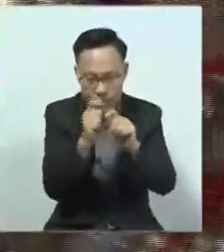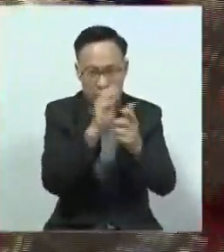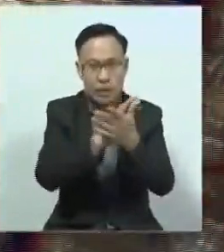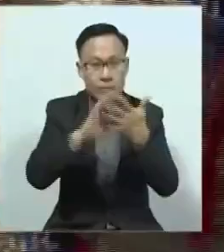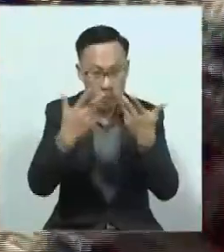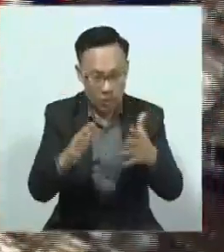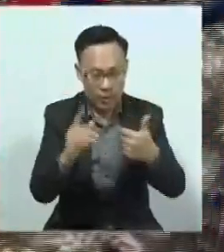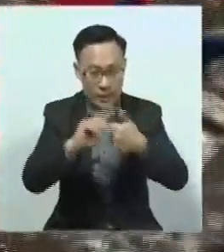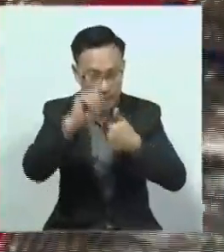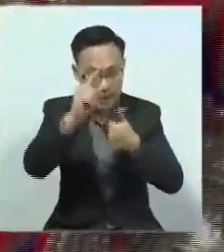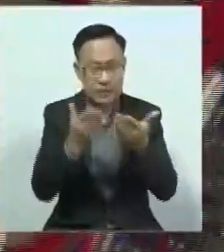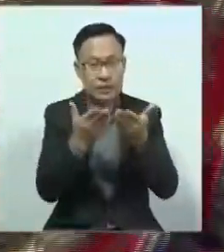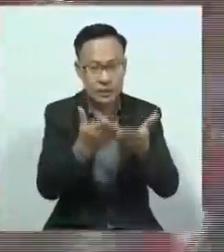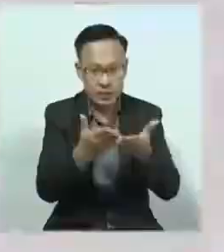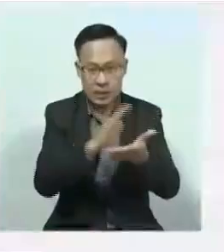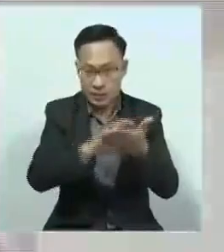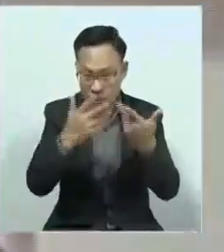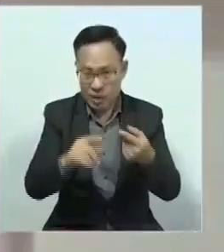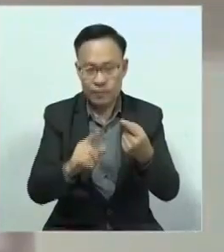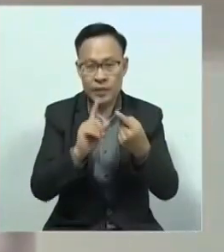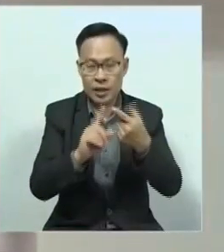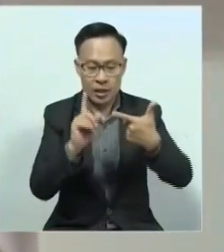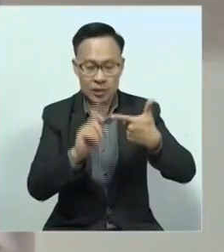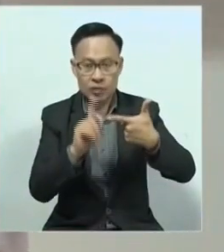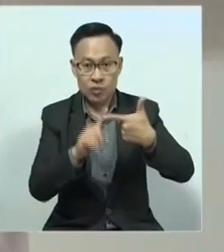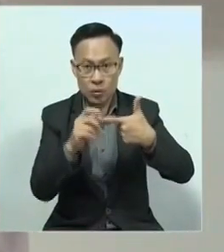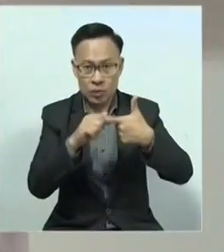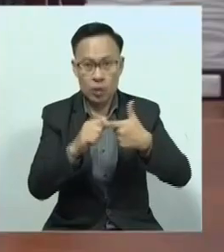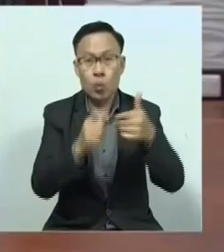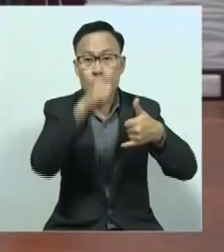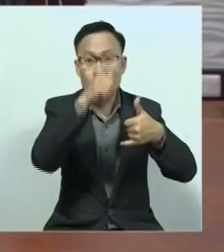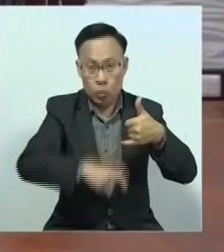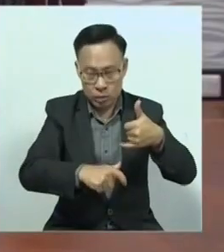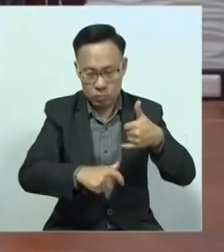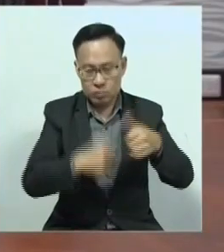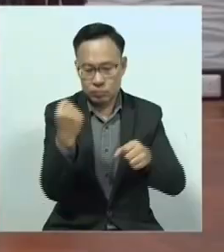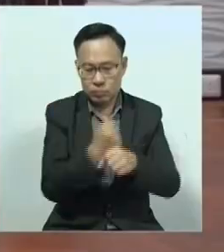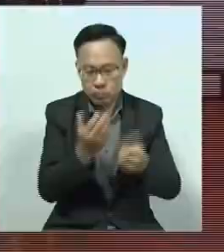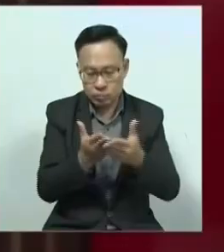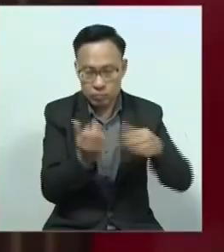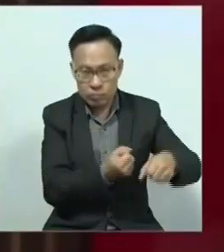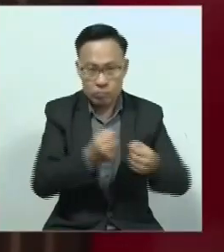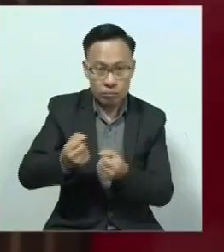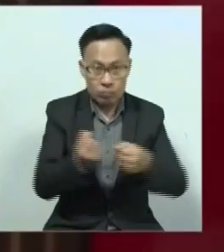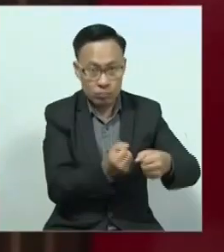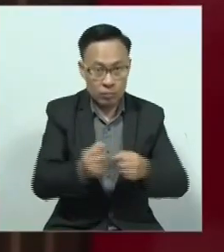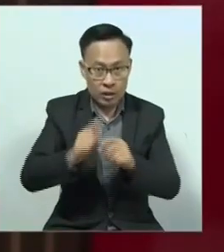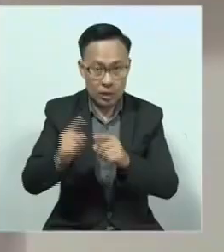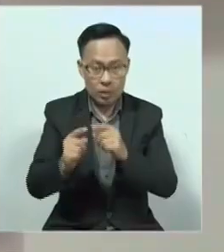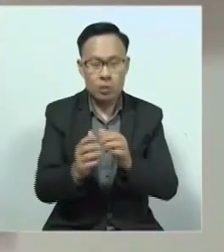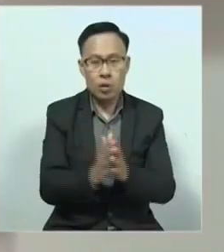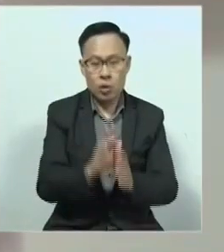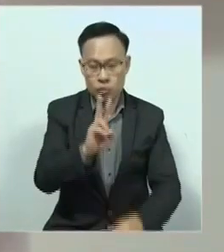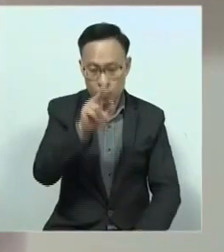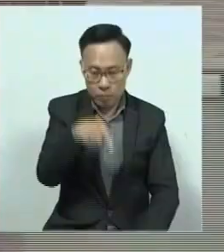ตถุแล้วคนน่ะคือองค์บุคคลเนี่ยคือเราซ้อมอย่างไร 2,200 คนนี่ไม่ใช่ง่ายๆนะคะ